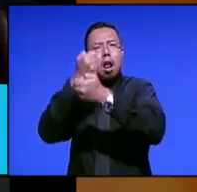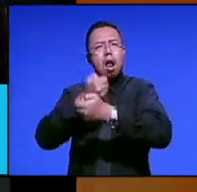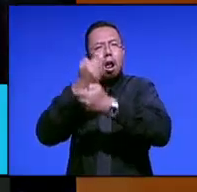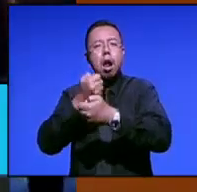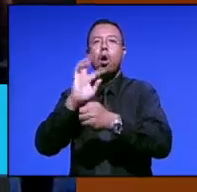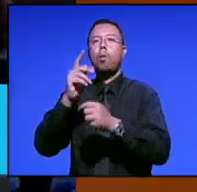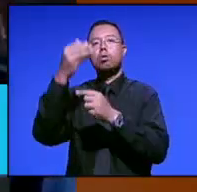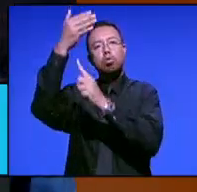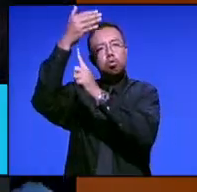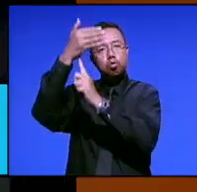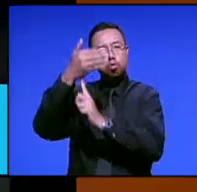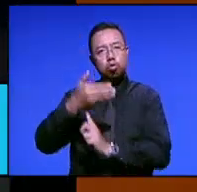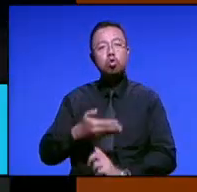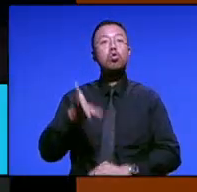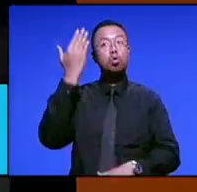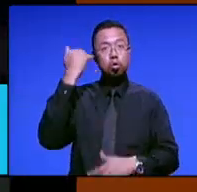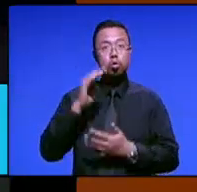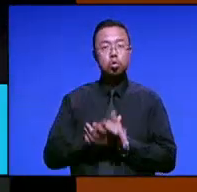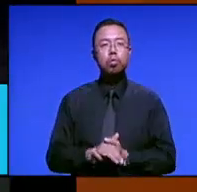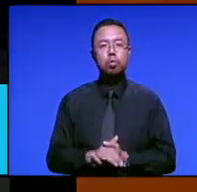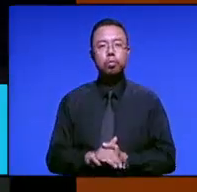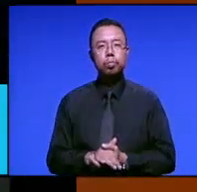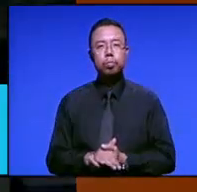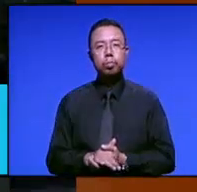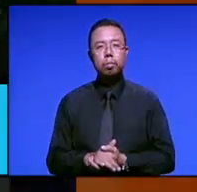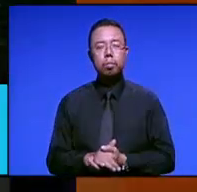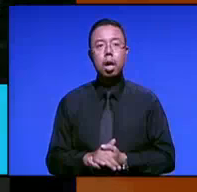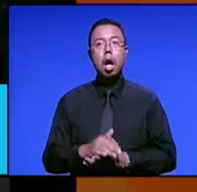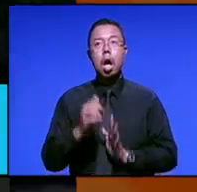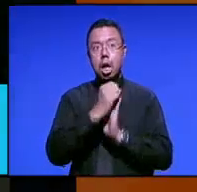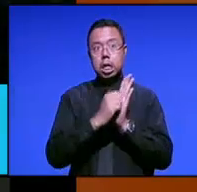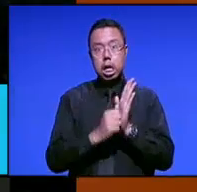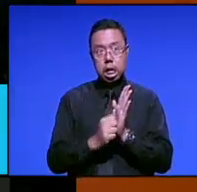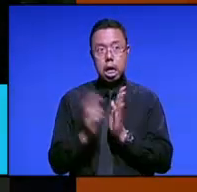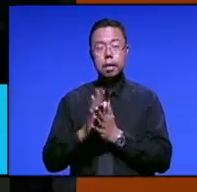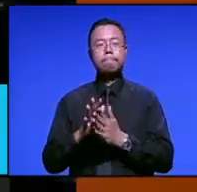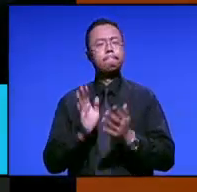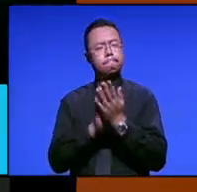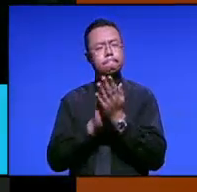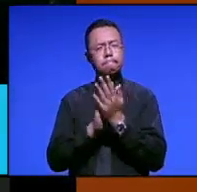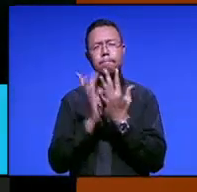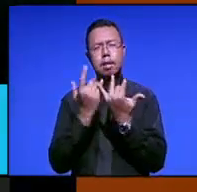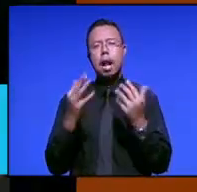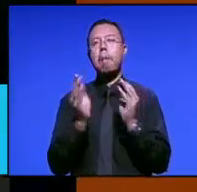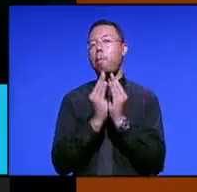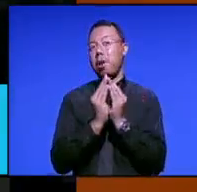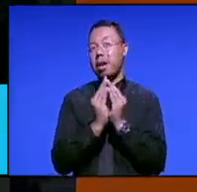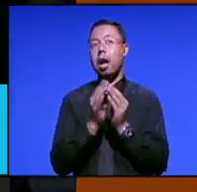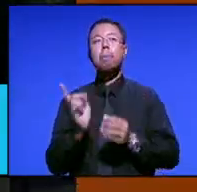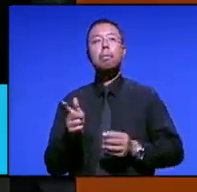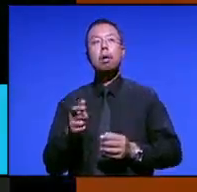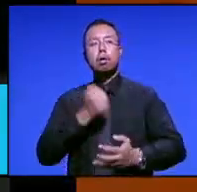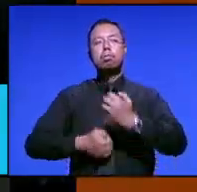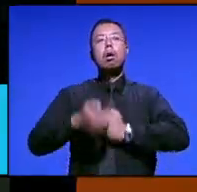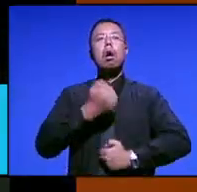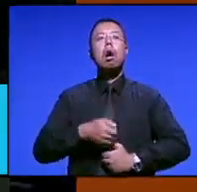upacara penurunan bendera kemerdekaan RI ke-74. Aksi heroik pelajar ini mendapatkan pujian warga Probolinggo karena